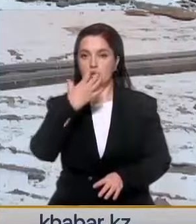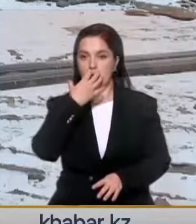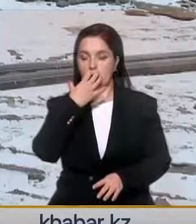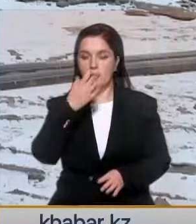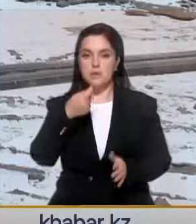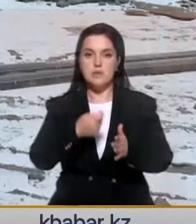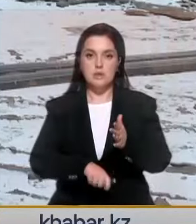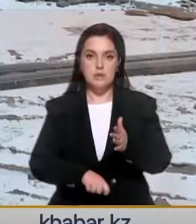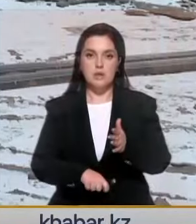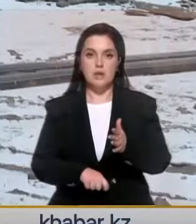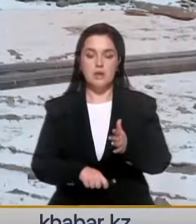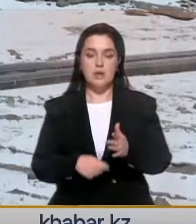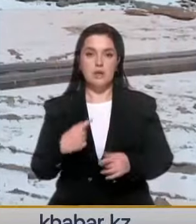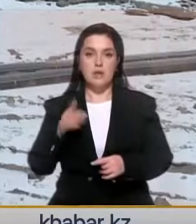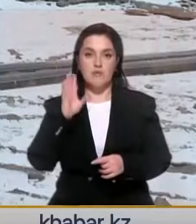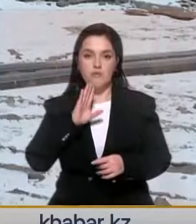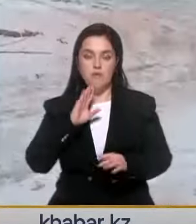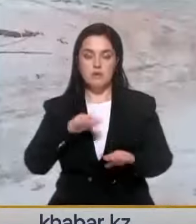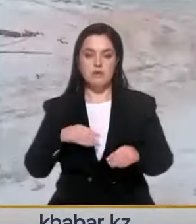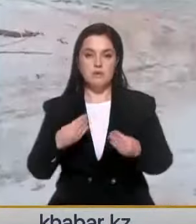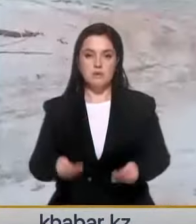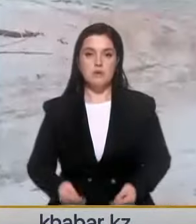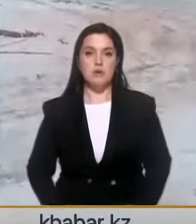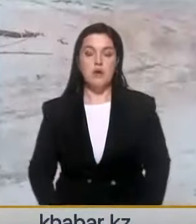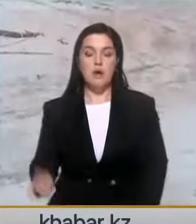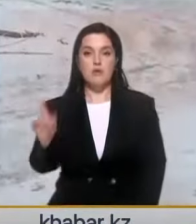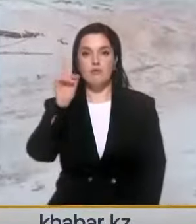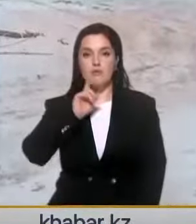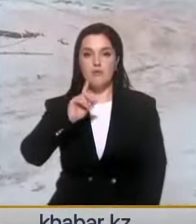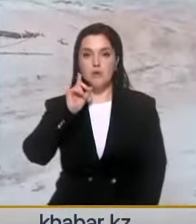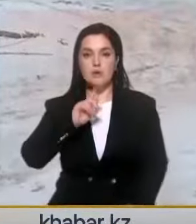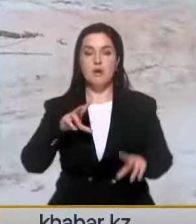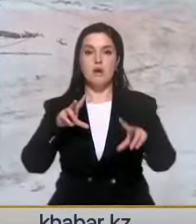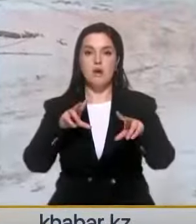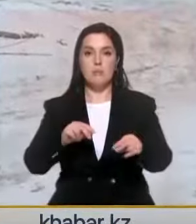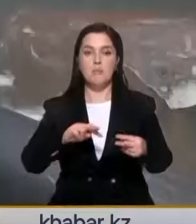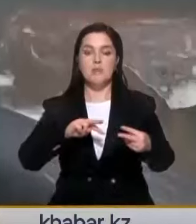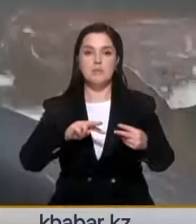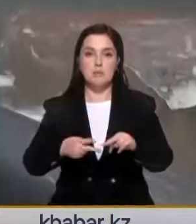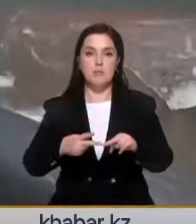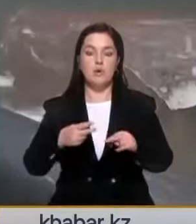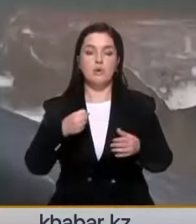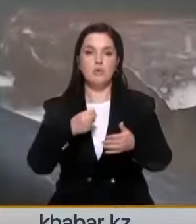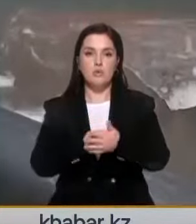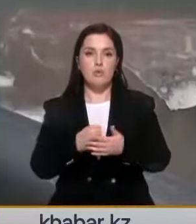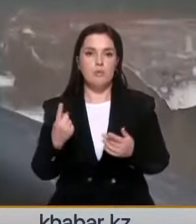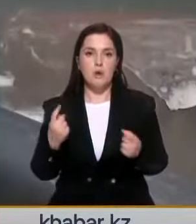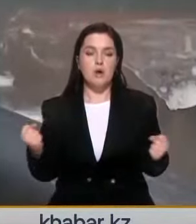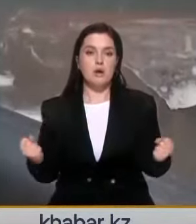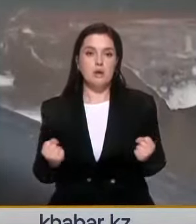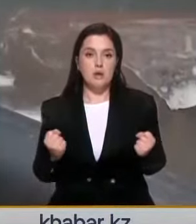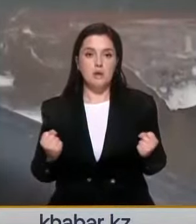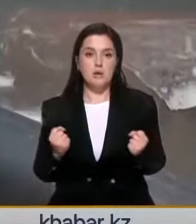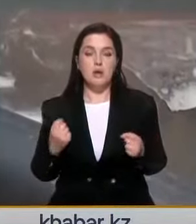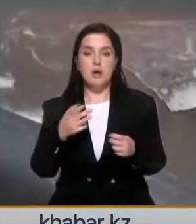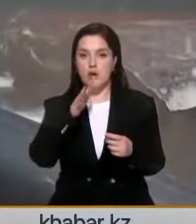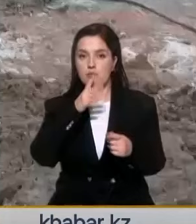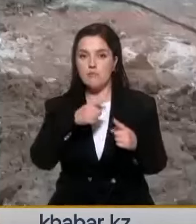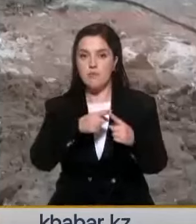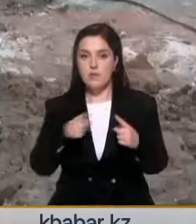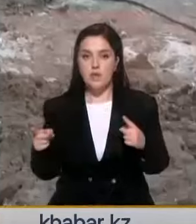ветку вода подача идт в котельную временный водопровод обещали заменить на постоянный до первых холодов при этом долгое время